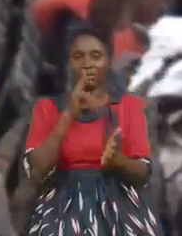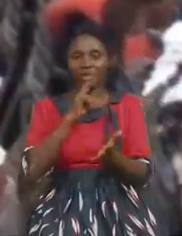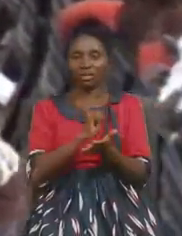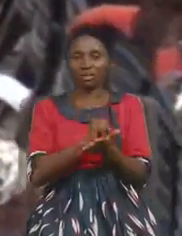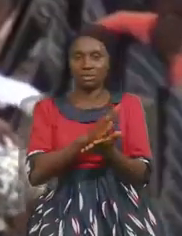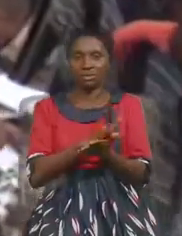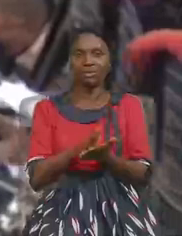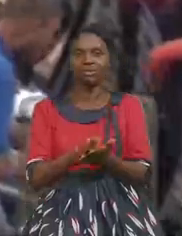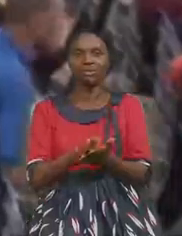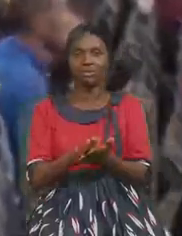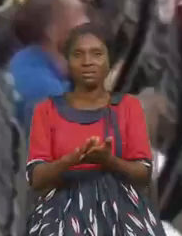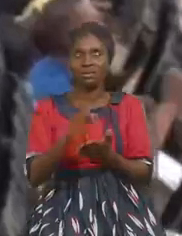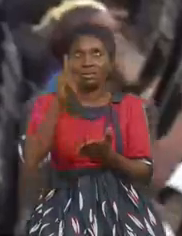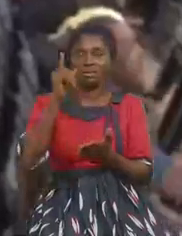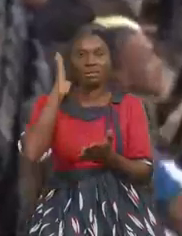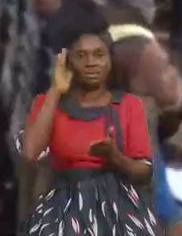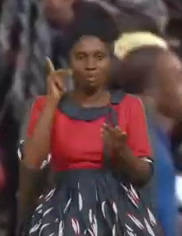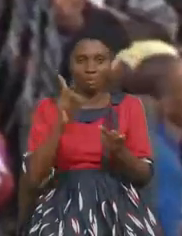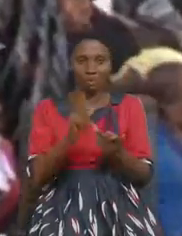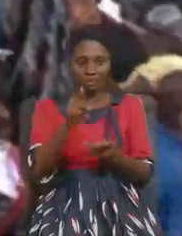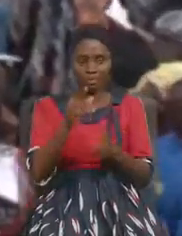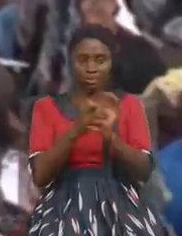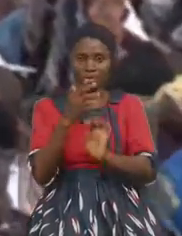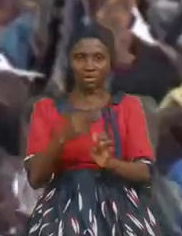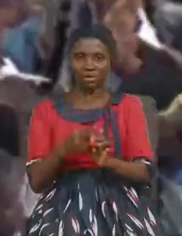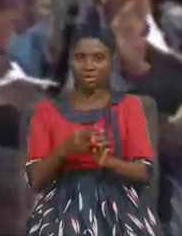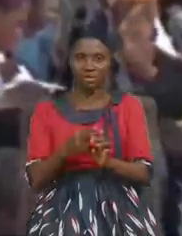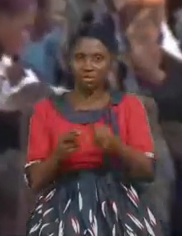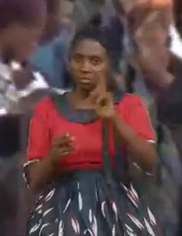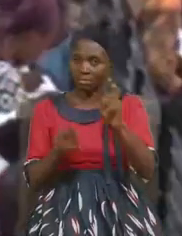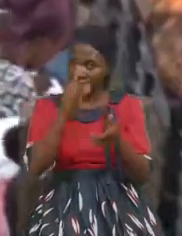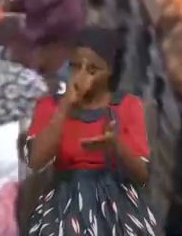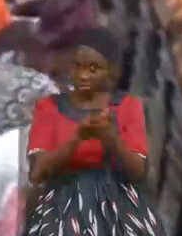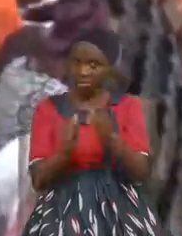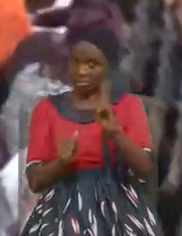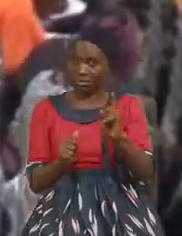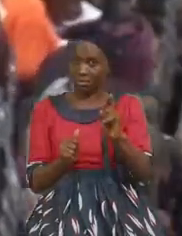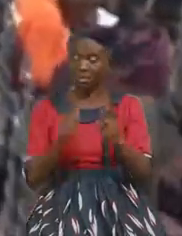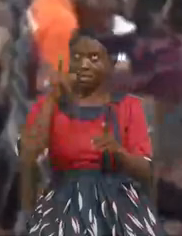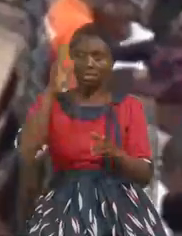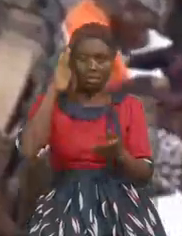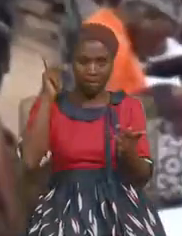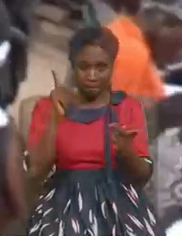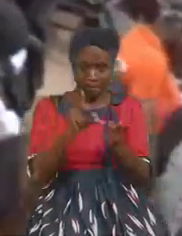Il va te parfaire. Est-ce que tu crois cela? Il va te parfaire.